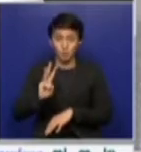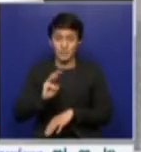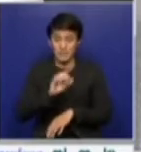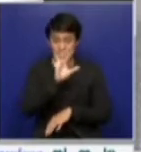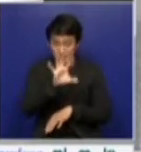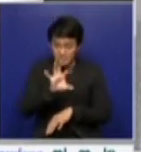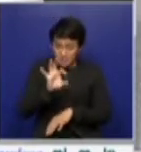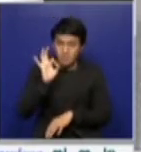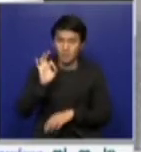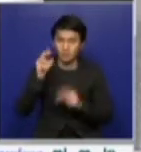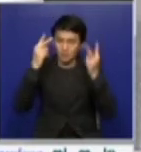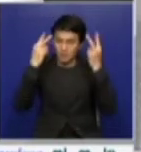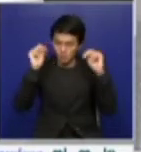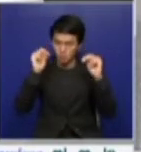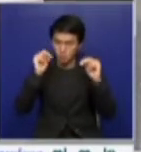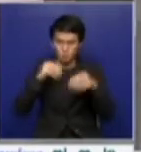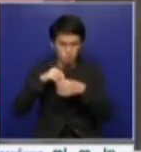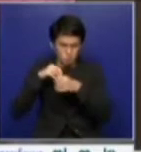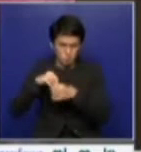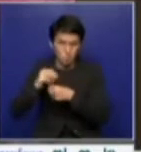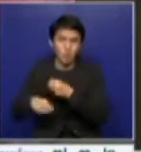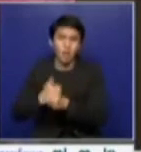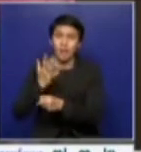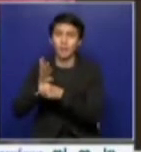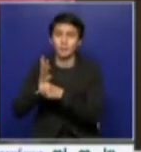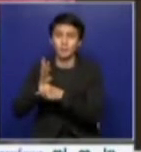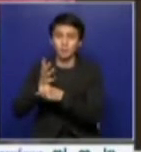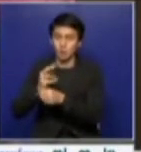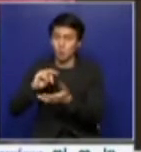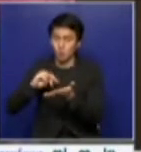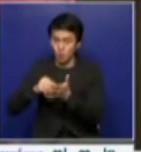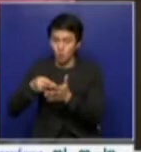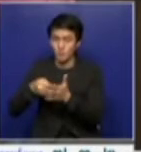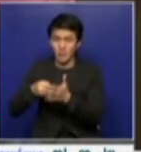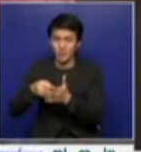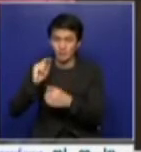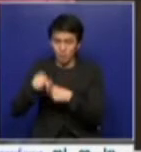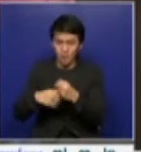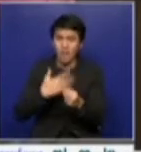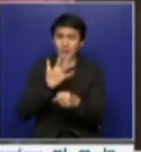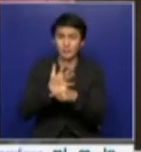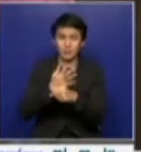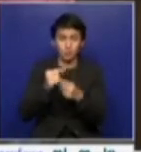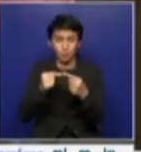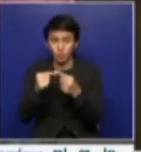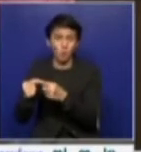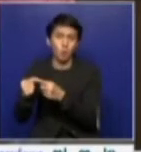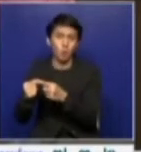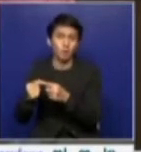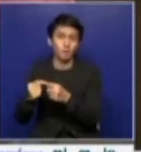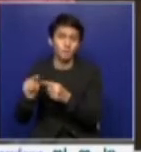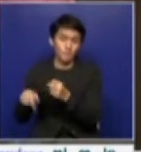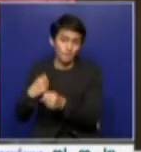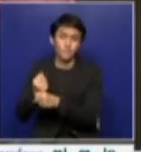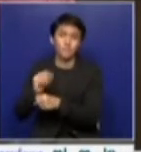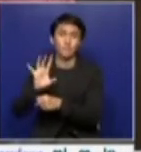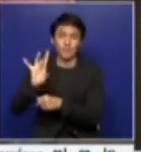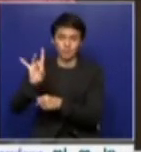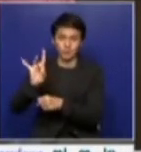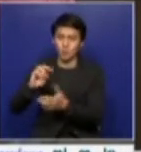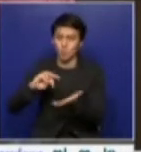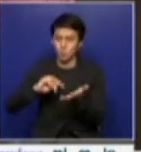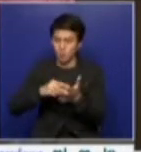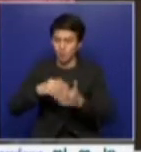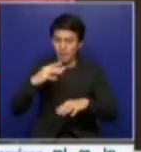มีเจตนาที่จะต้องการเลือกนายกให้ได้ 2สมัยหรือ 8ปีซึ่งหมายถึงการสืบทอด